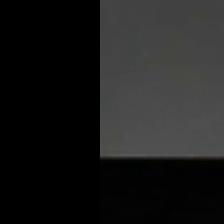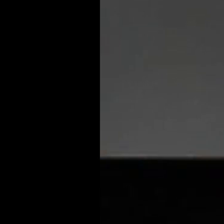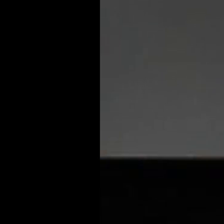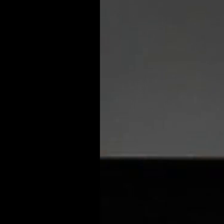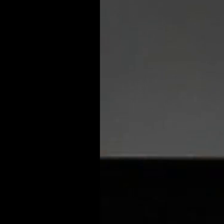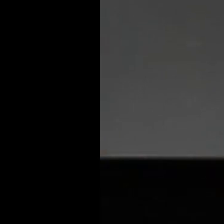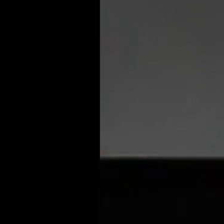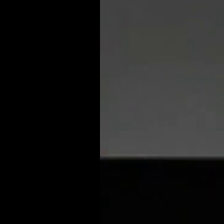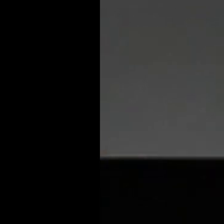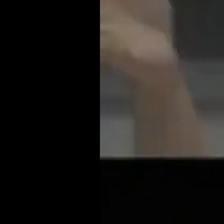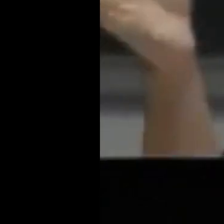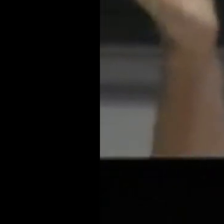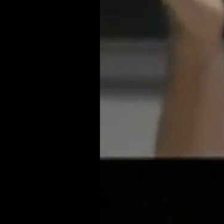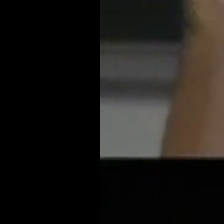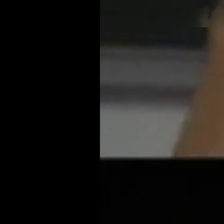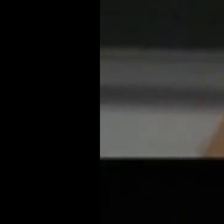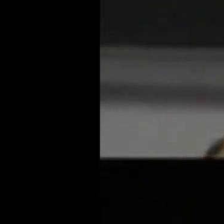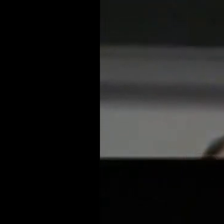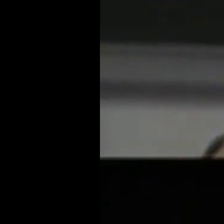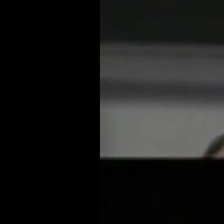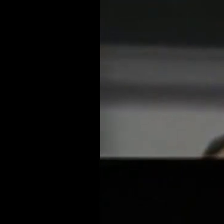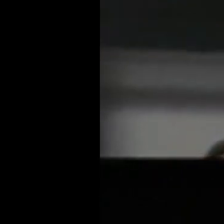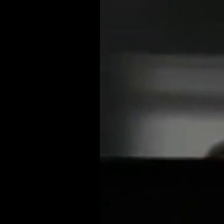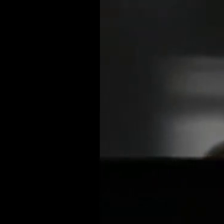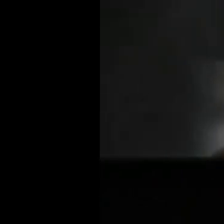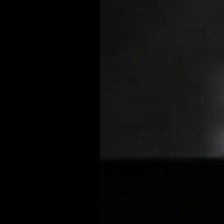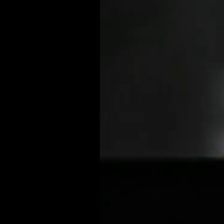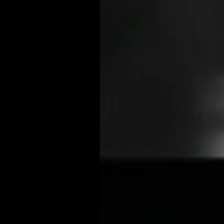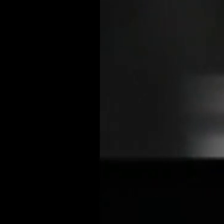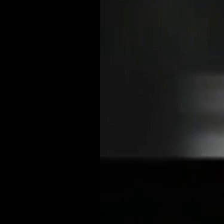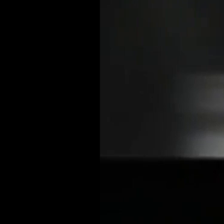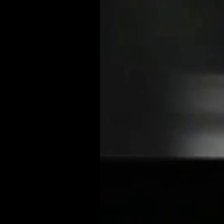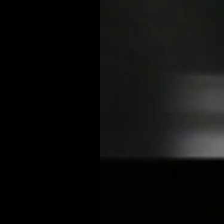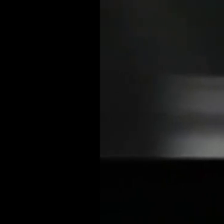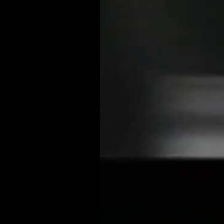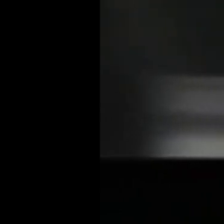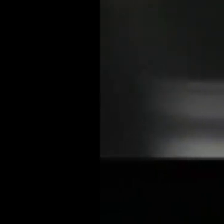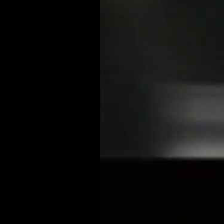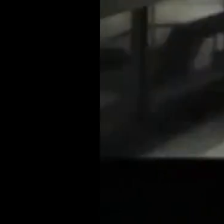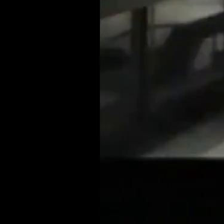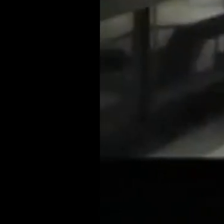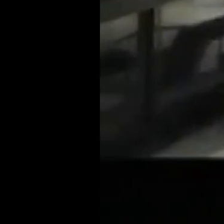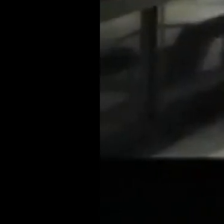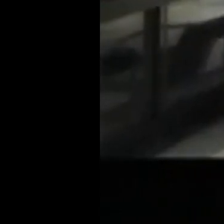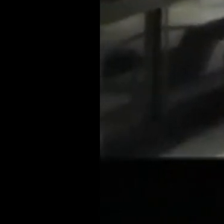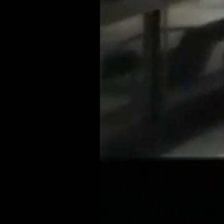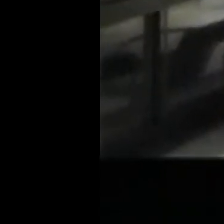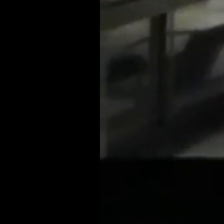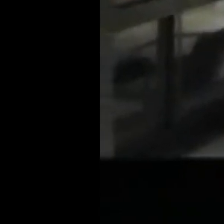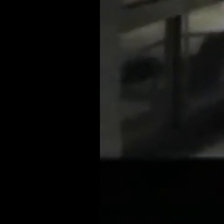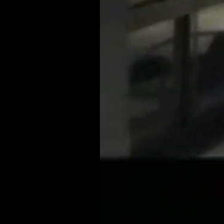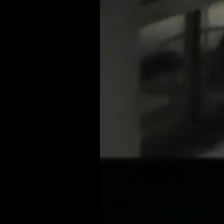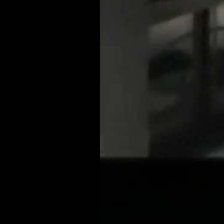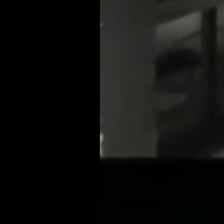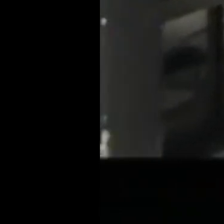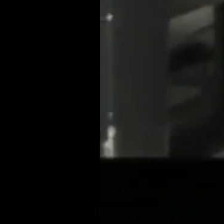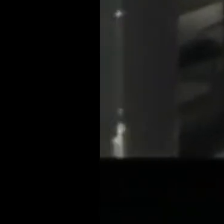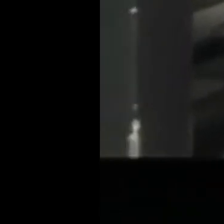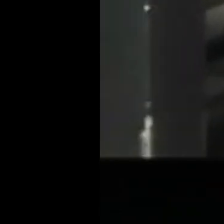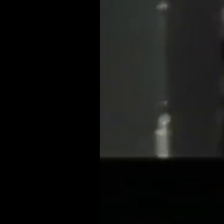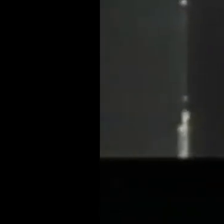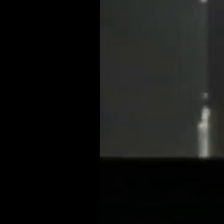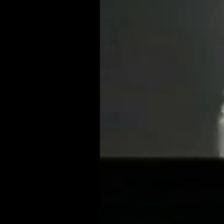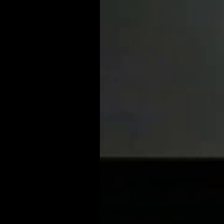tranquille, s'enfoncer là dans sa mouise tout seul, et puis et on fait rien, voilà. C'est quoi? C'est acheter la paix sociale ton truc là, c'est tout. Si, il y a